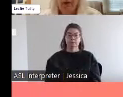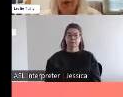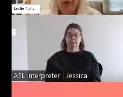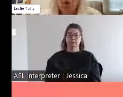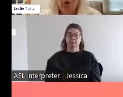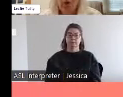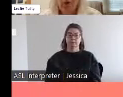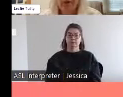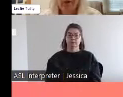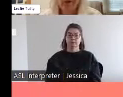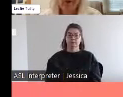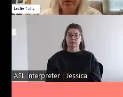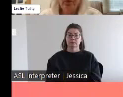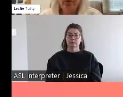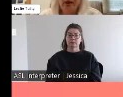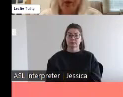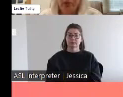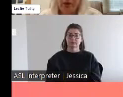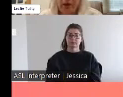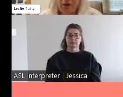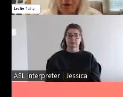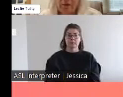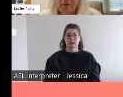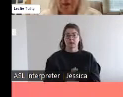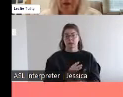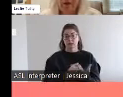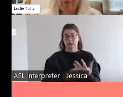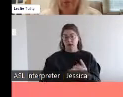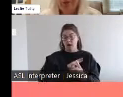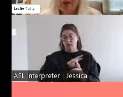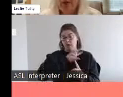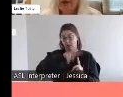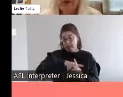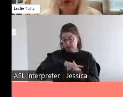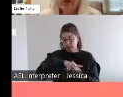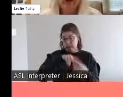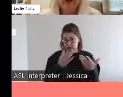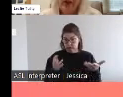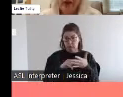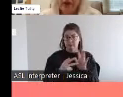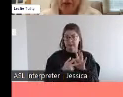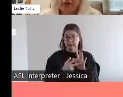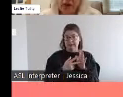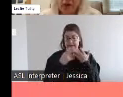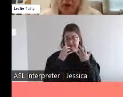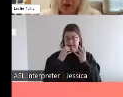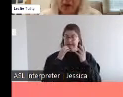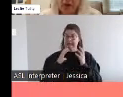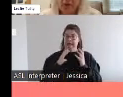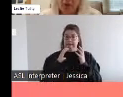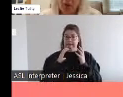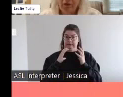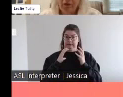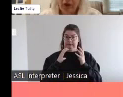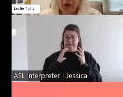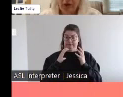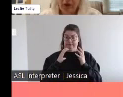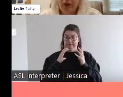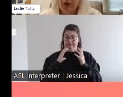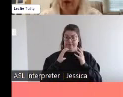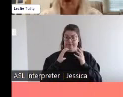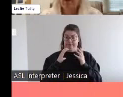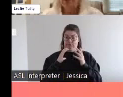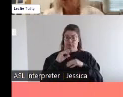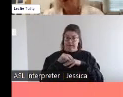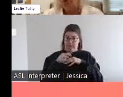C'était notable. Donc, seulement 45% des personnes ont trouvé du positif dans le counseling de couple. Voici les répercussions sur la